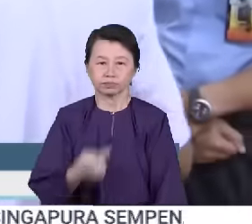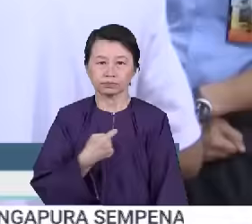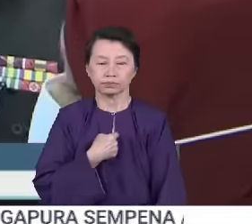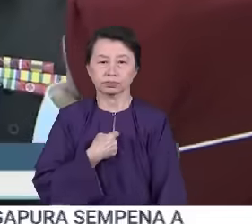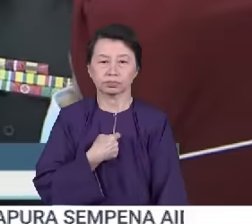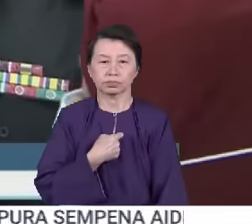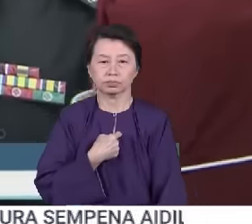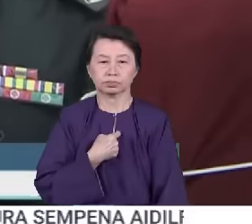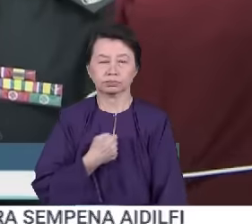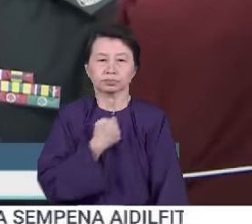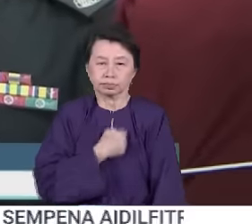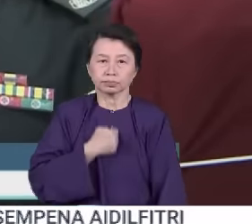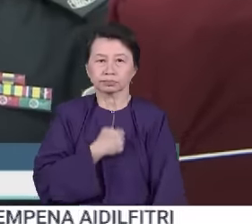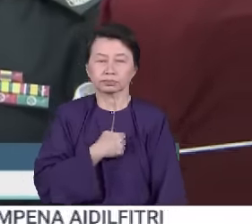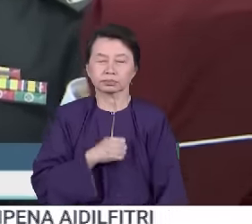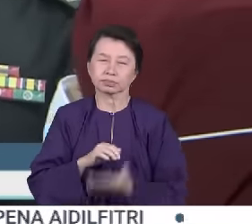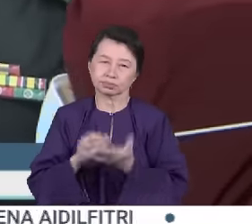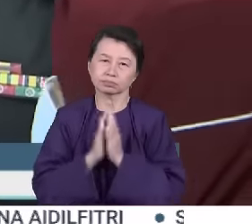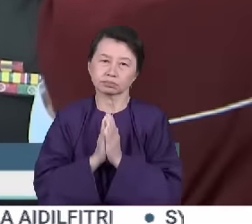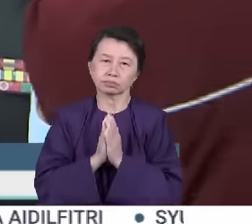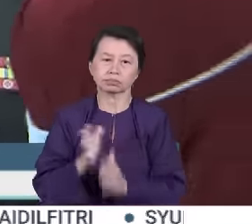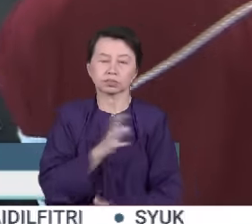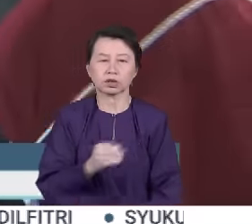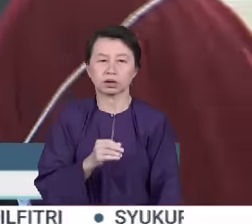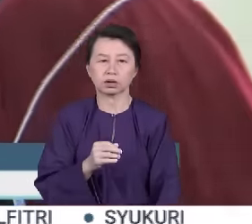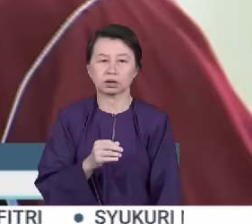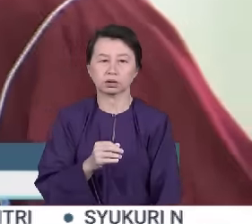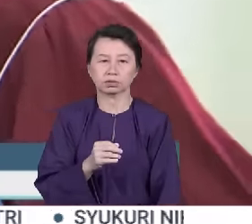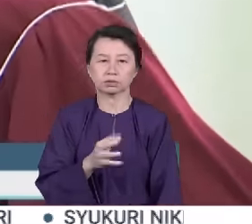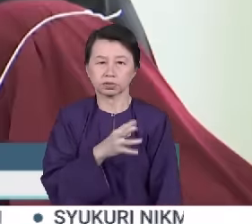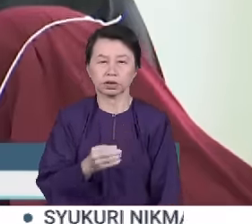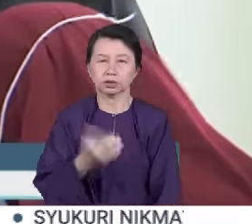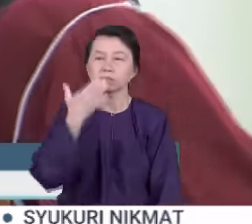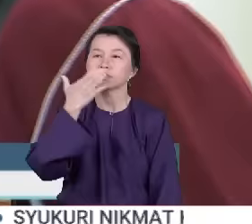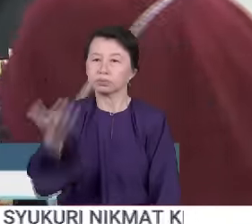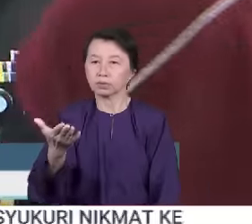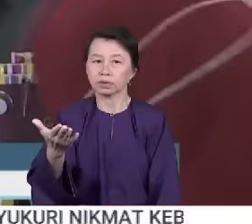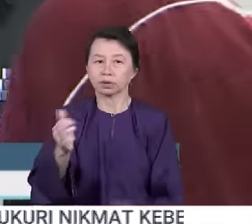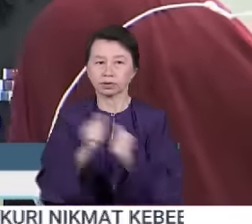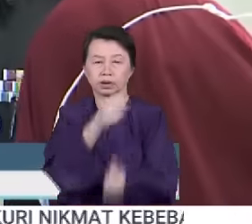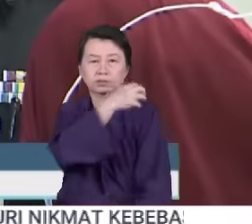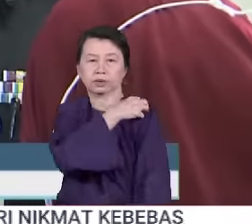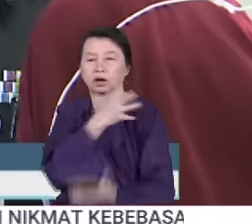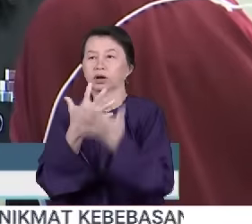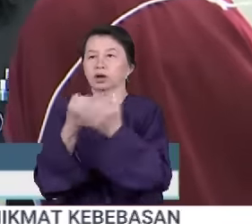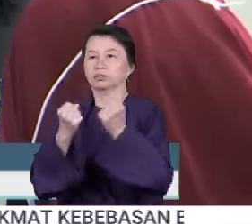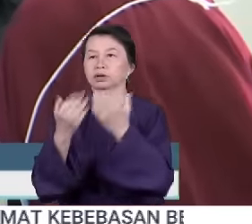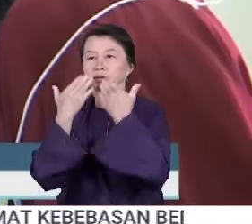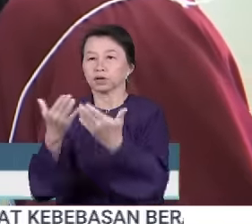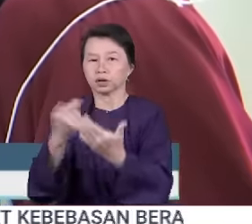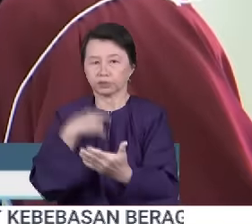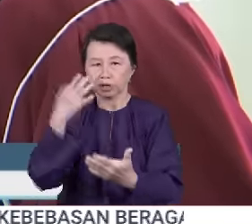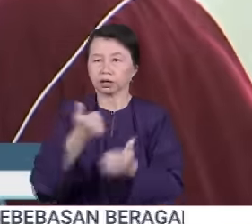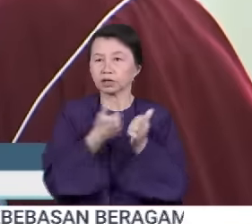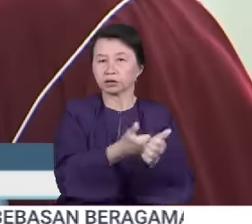hari raya ini dan keluarga. Dan terima kasihlah sama pegawai penjara. Saya pun macam terikut sama